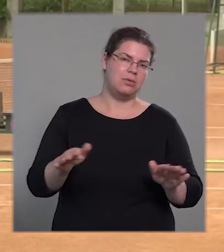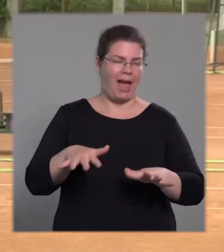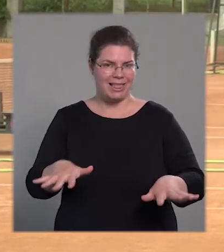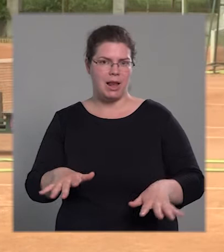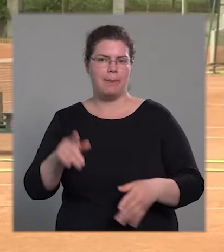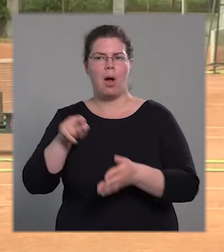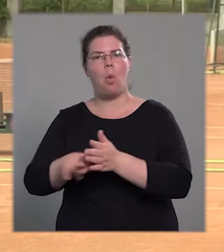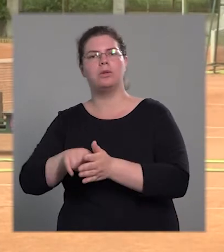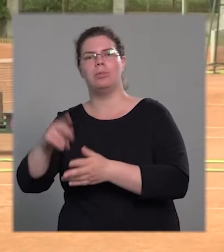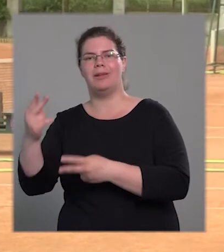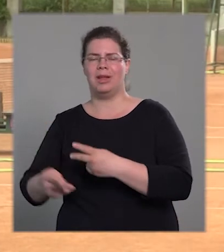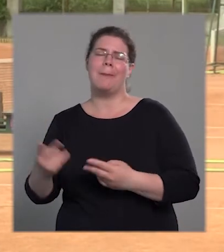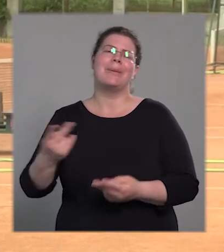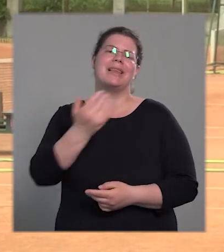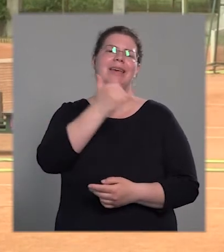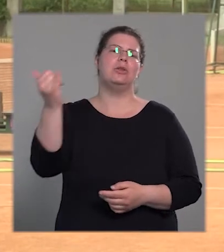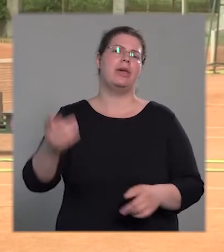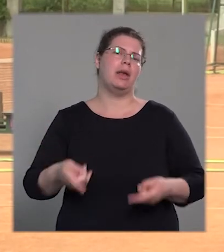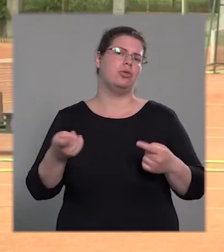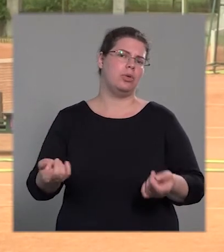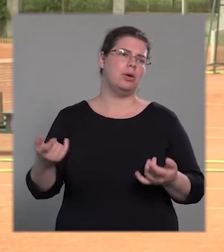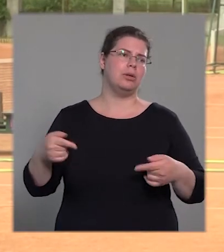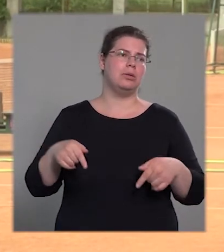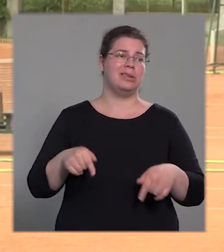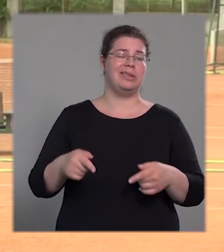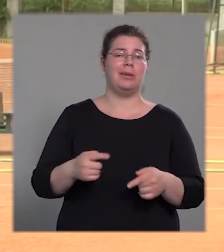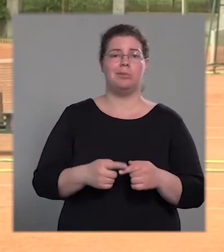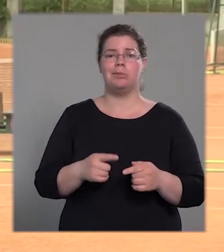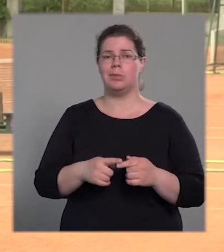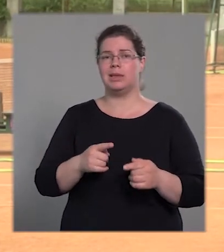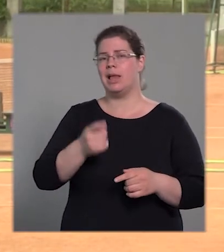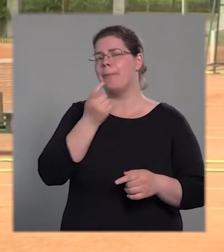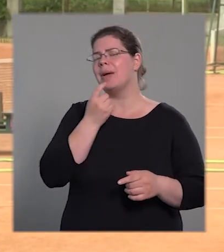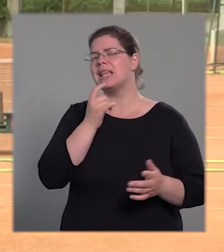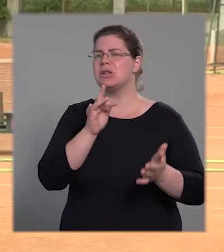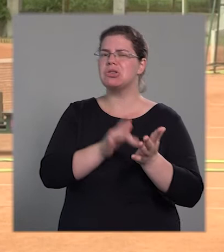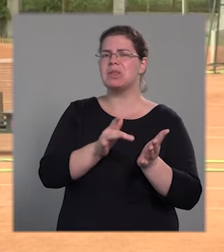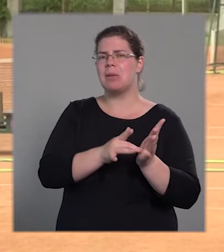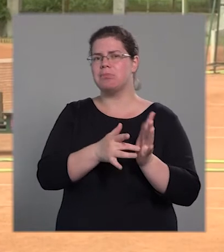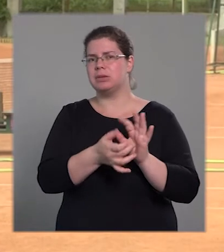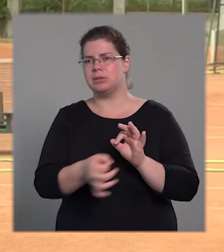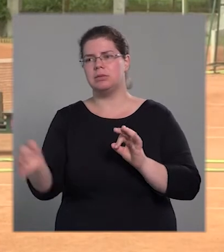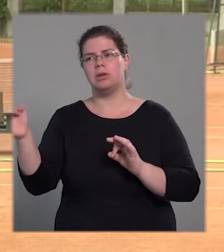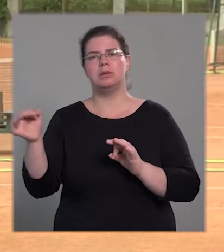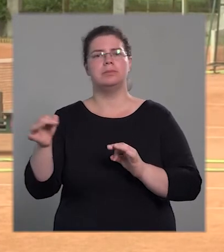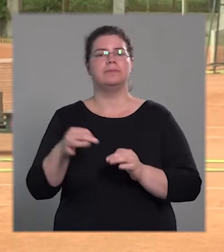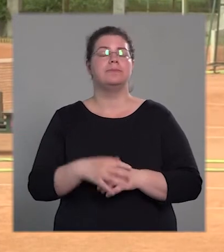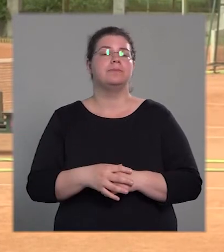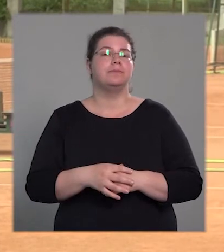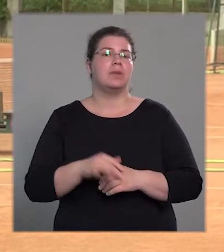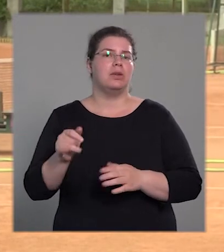végéig. Nyilván időjárás függő, ugye idén egy picivel március közepére tolódott a kezdés, és